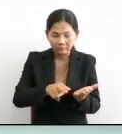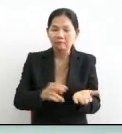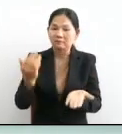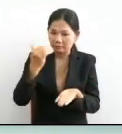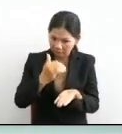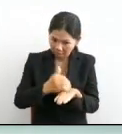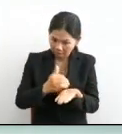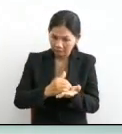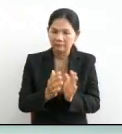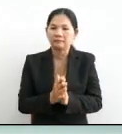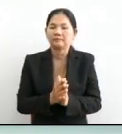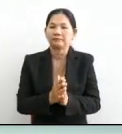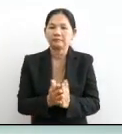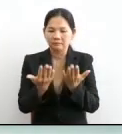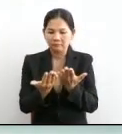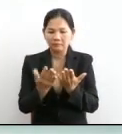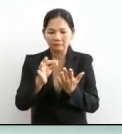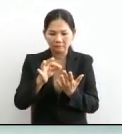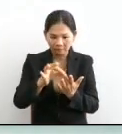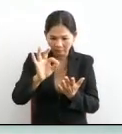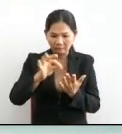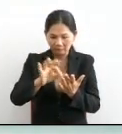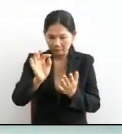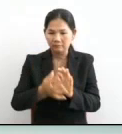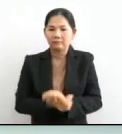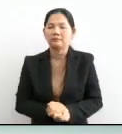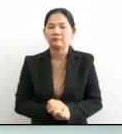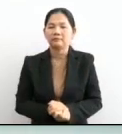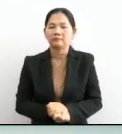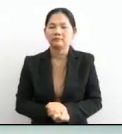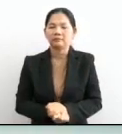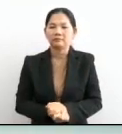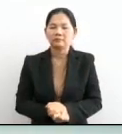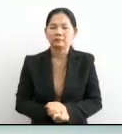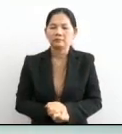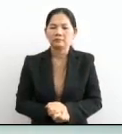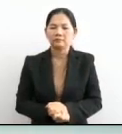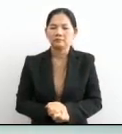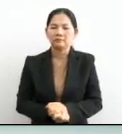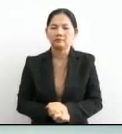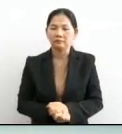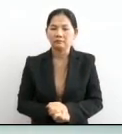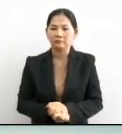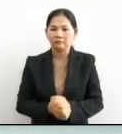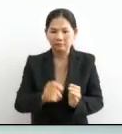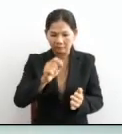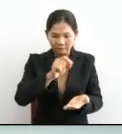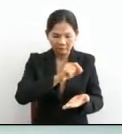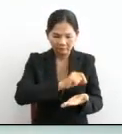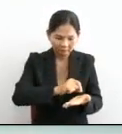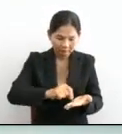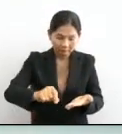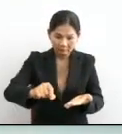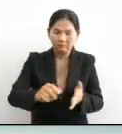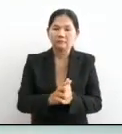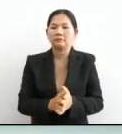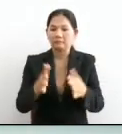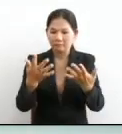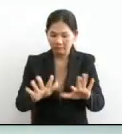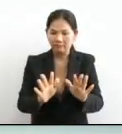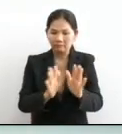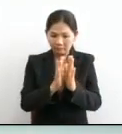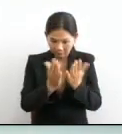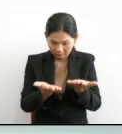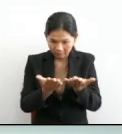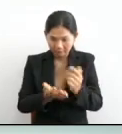chấn con tiền tốt là con chà tiền tốt chỉ mùi nắng chà chỉ mùi nắng sầm này là bọc con là con để con sẽ xây khăn